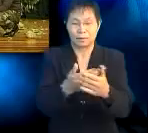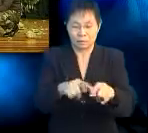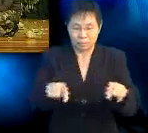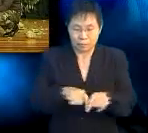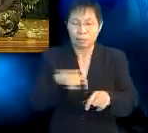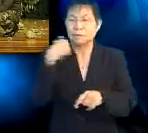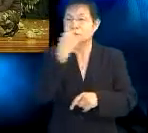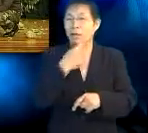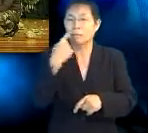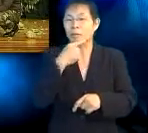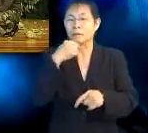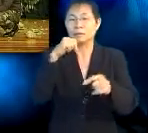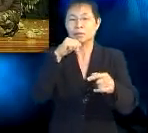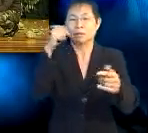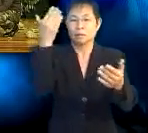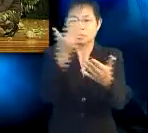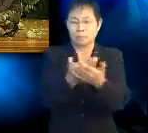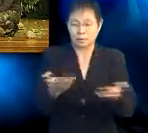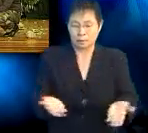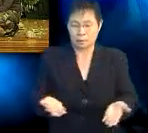Sesiapa pun takkan boleh sampai ke sini.